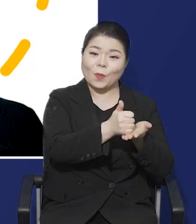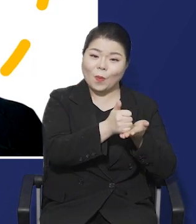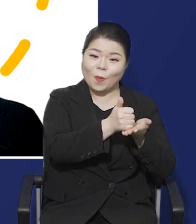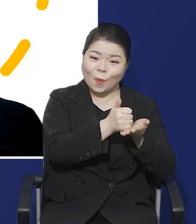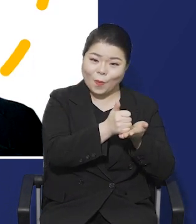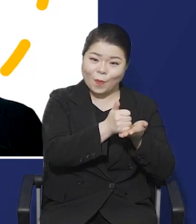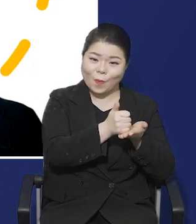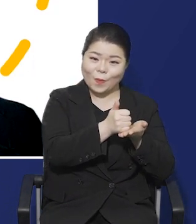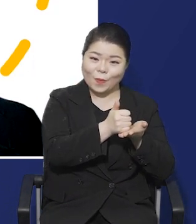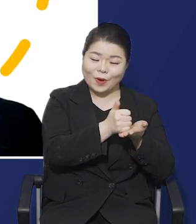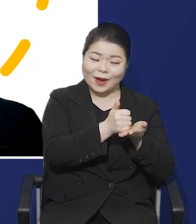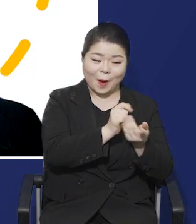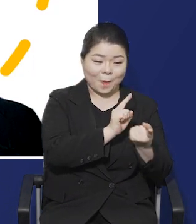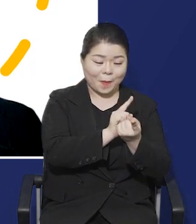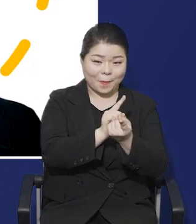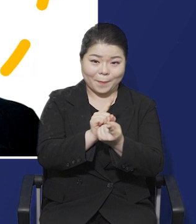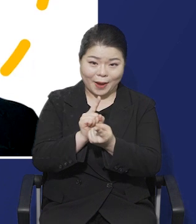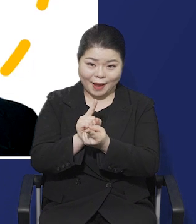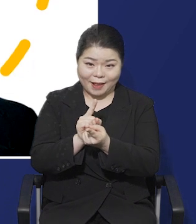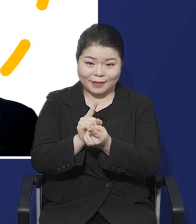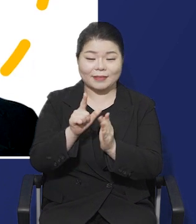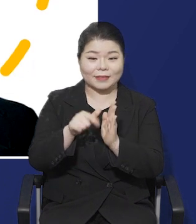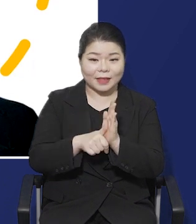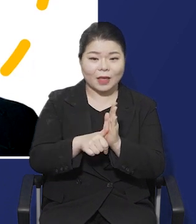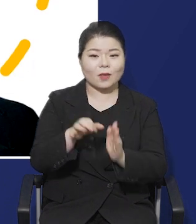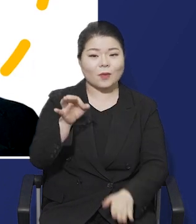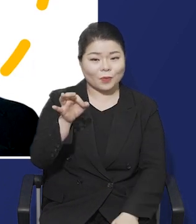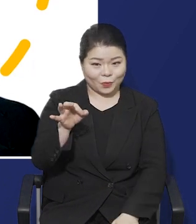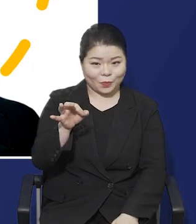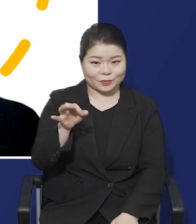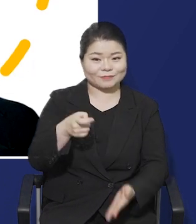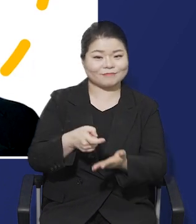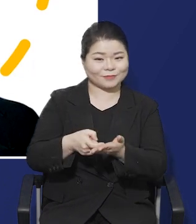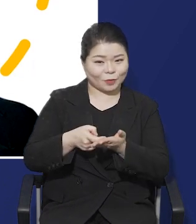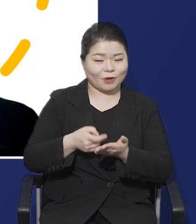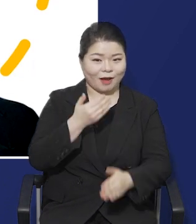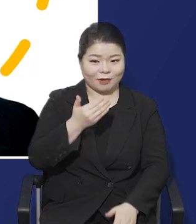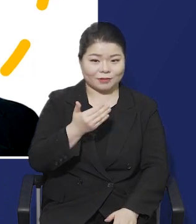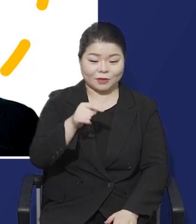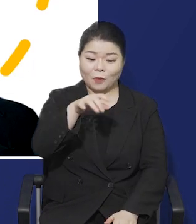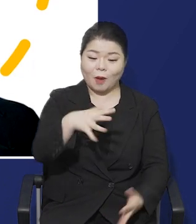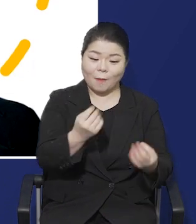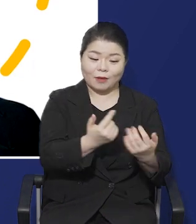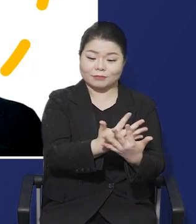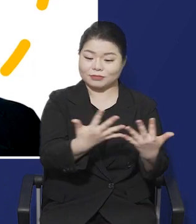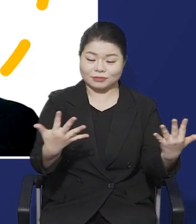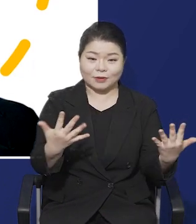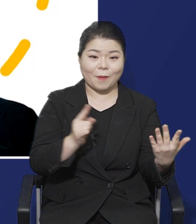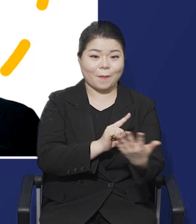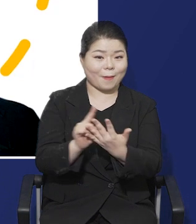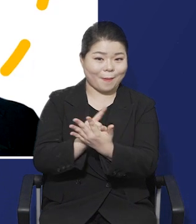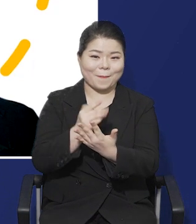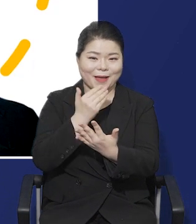잠재되는 어, 고객들을 만나는 데 있어서 그 현장에서 많은 사람들을 볼 수 있기 때문에